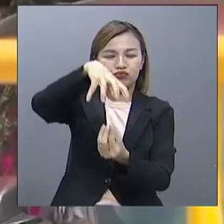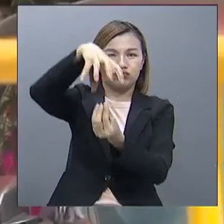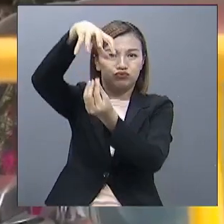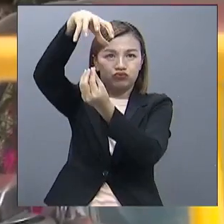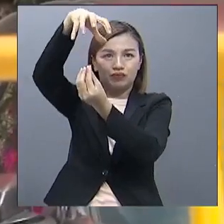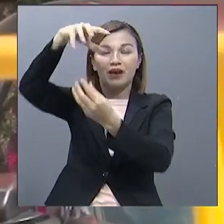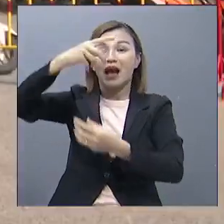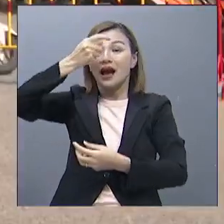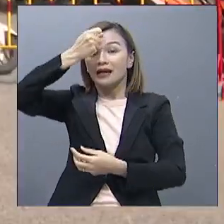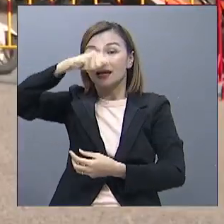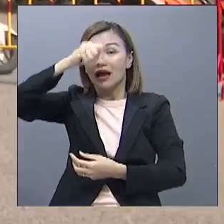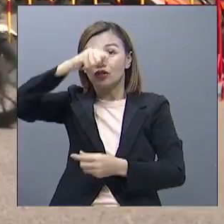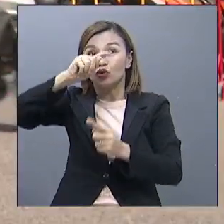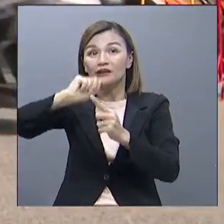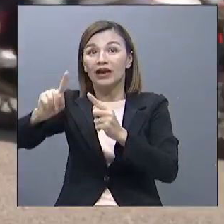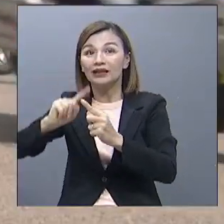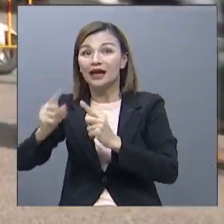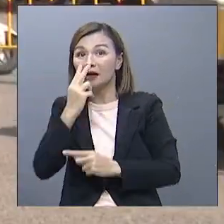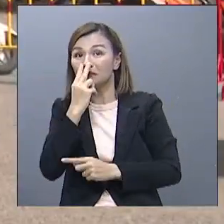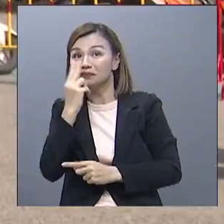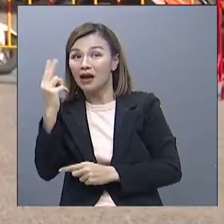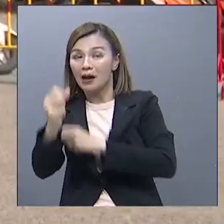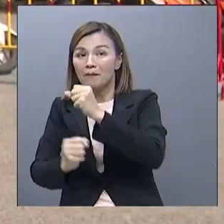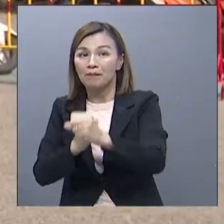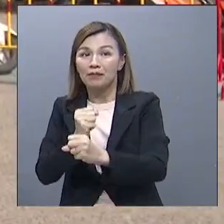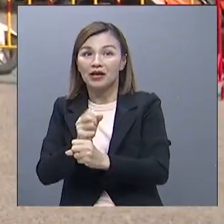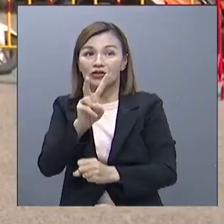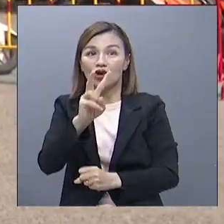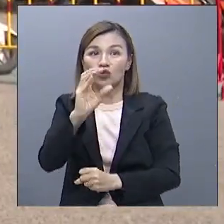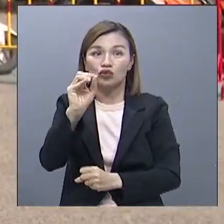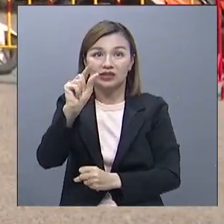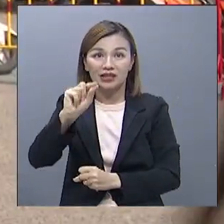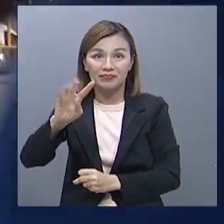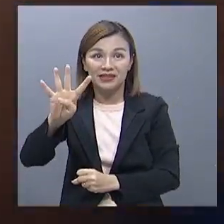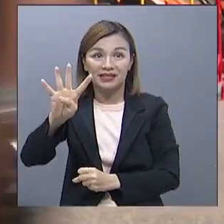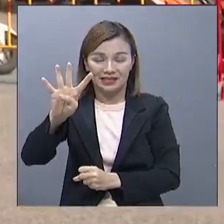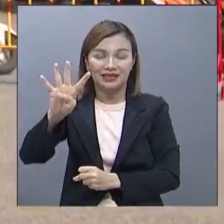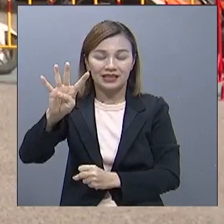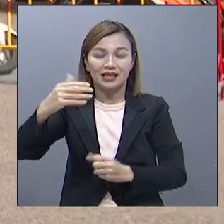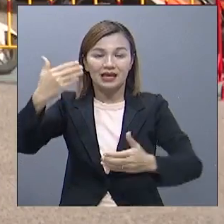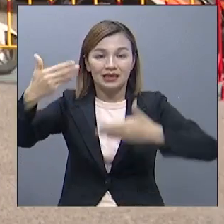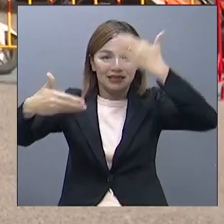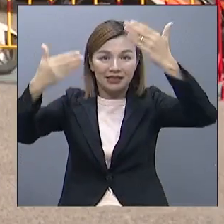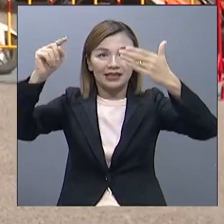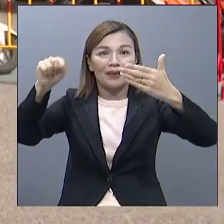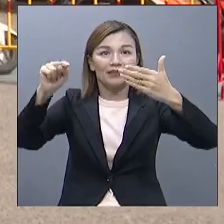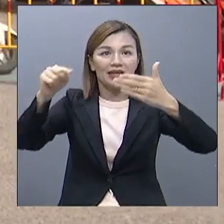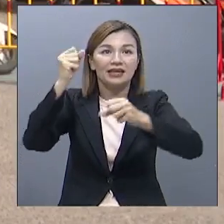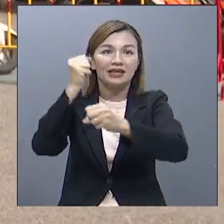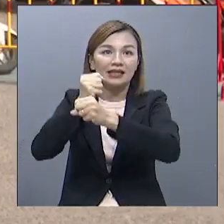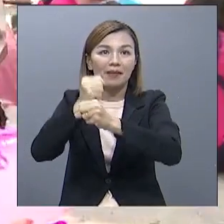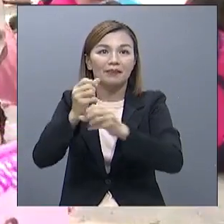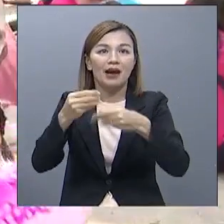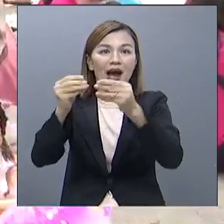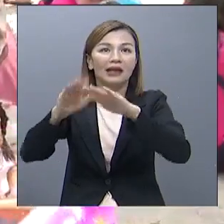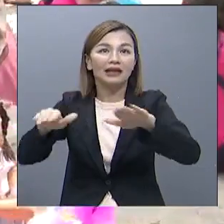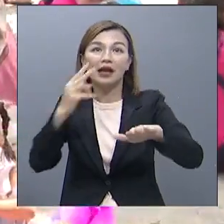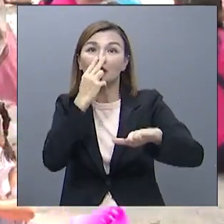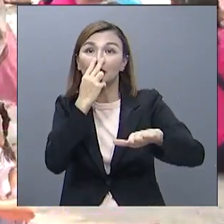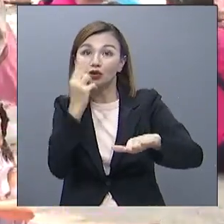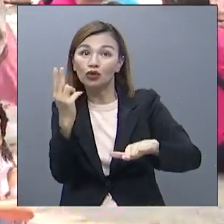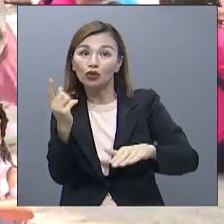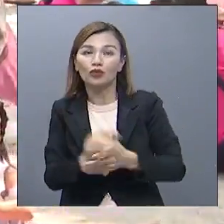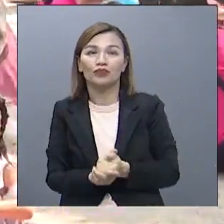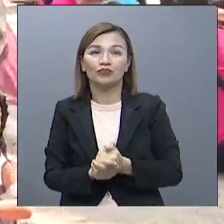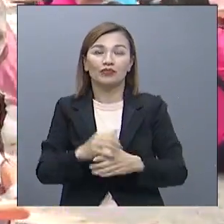หกรรมบอลลูนและไฟล้านดวง2024ที่จัดขึ้นที่นี่เช่นเดียวกันค่ะค่ะและนี่ก็เป็นบรรยากาศที่บริเวณสว